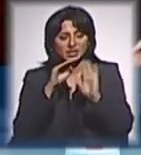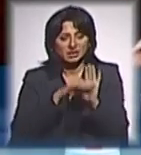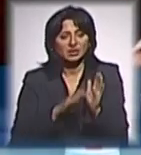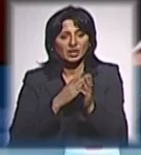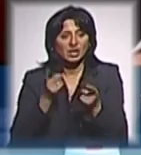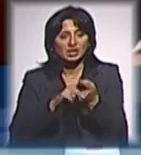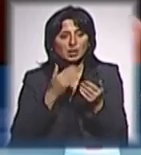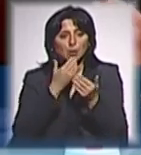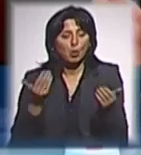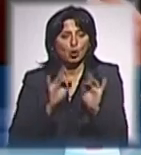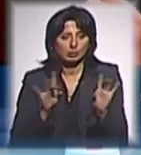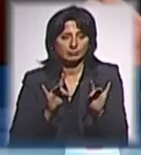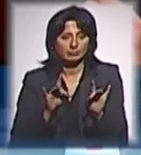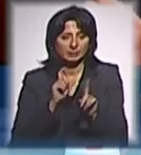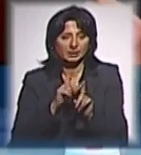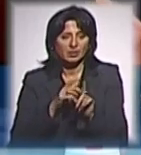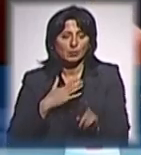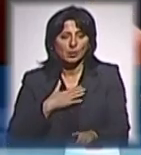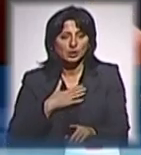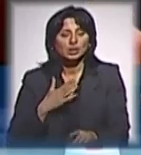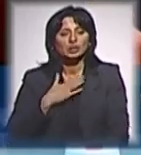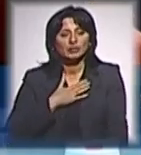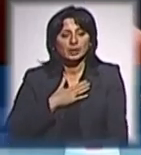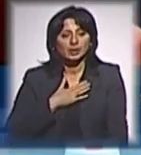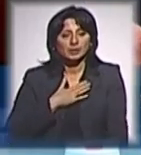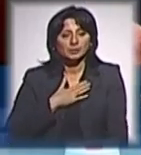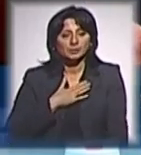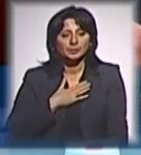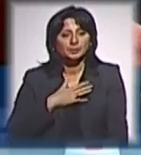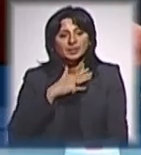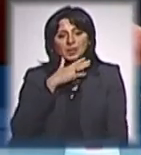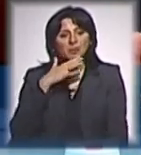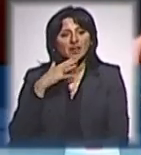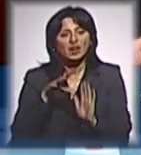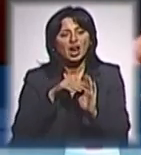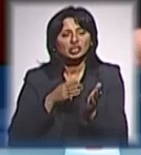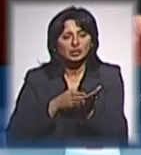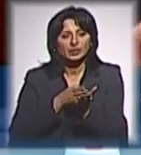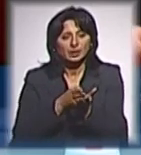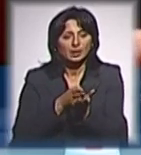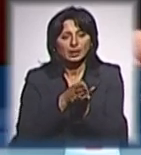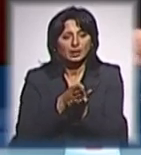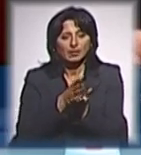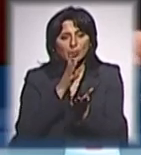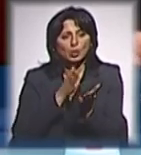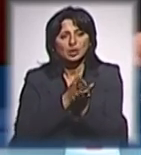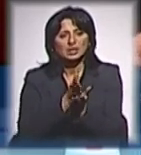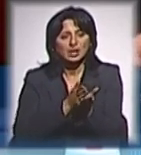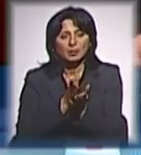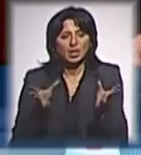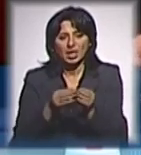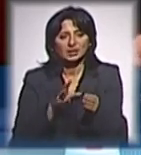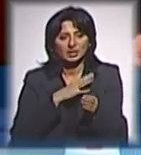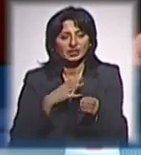რაც შეხება ბოლო მიმართვას ჩვენ ბევრი არჩევნები გავიარეთ ერთად და საერთოდ ბოლო წლები ერთად